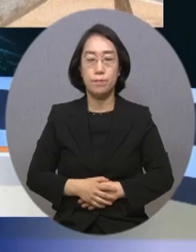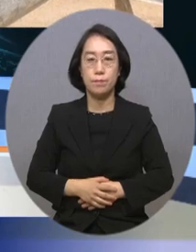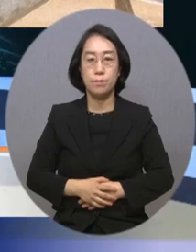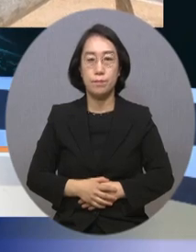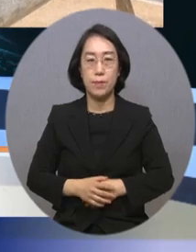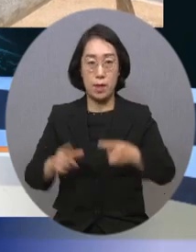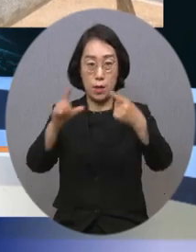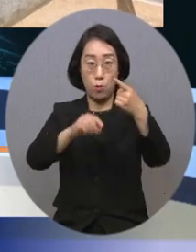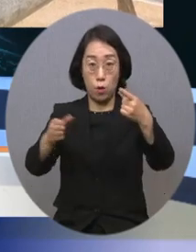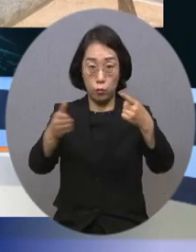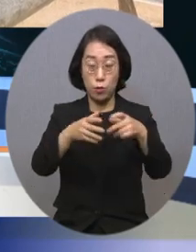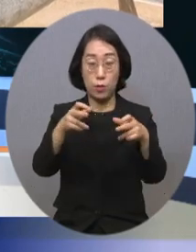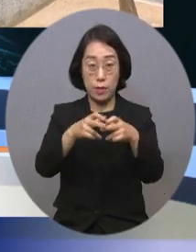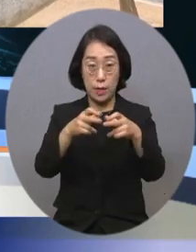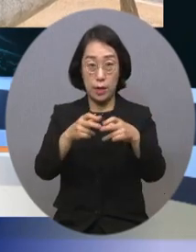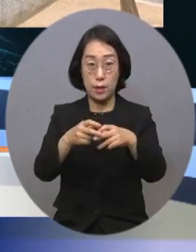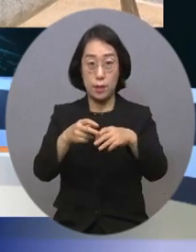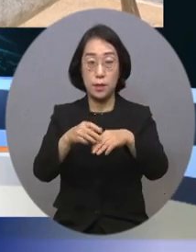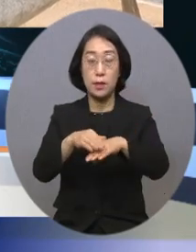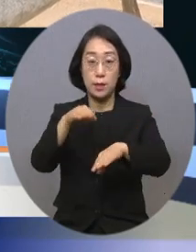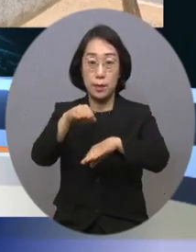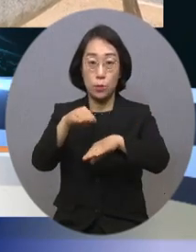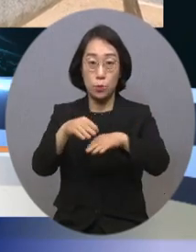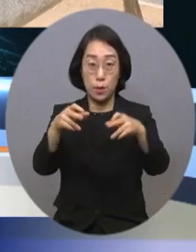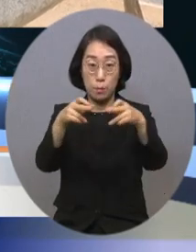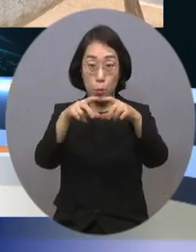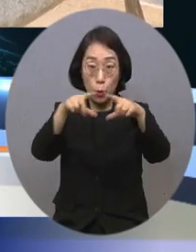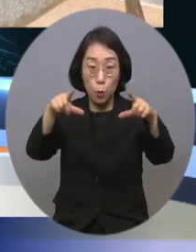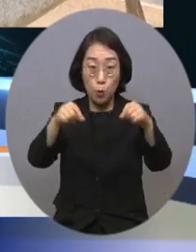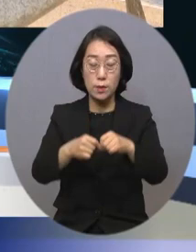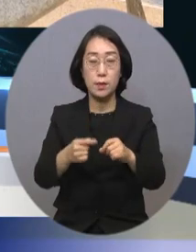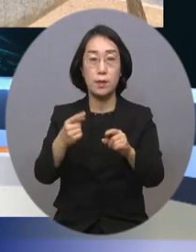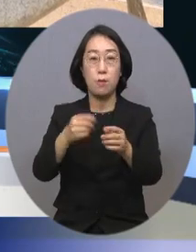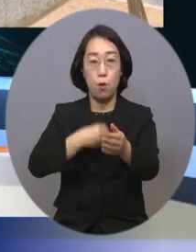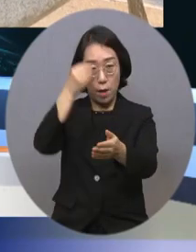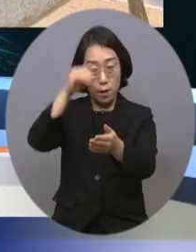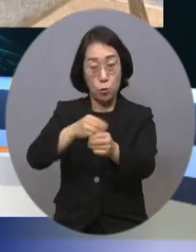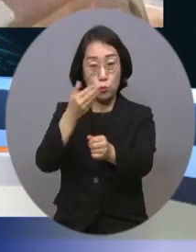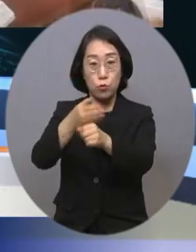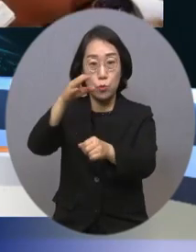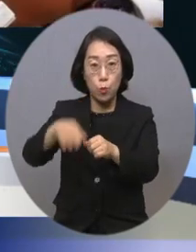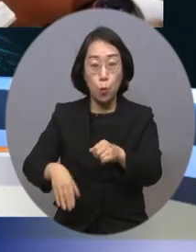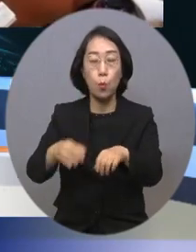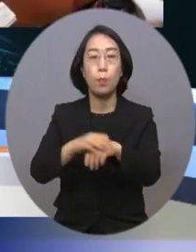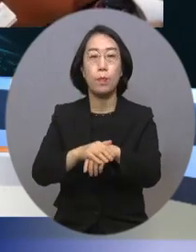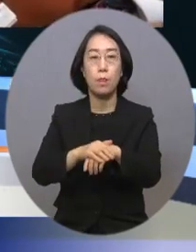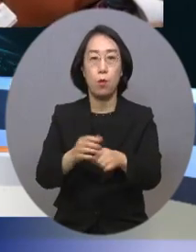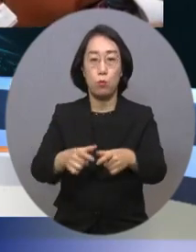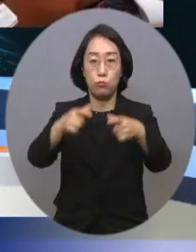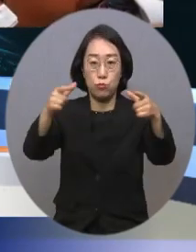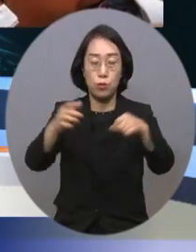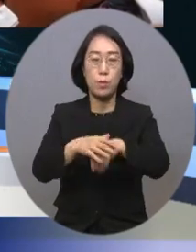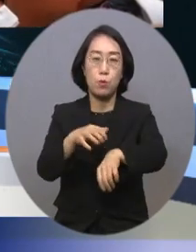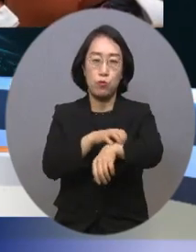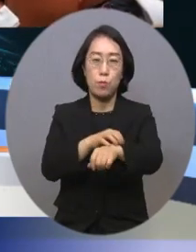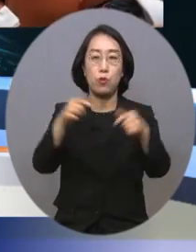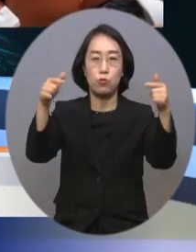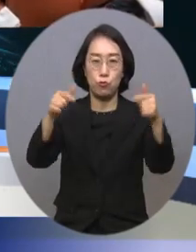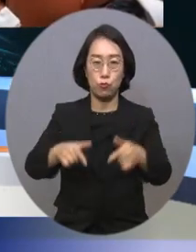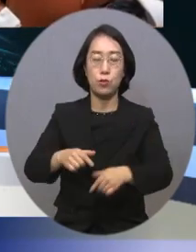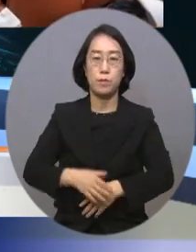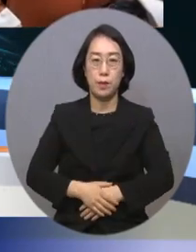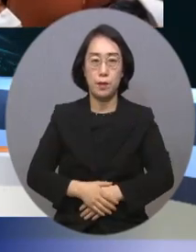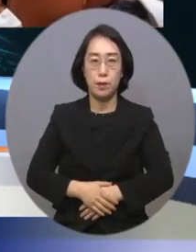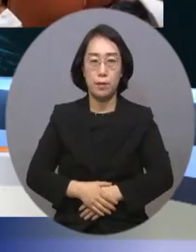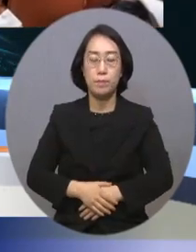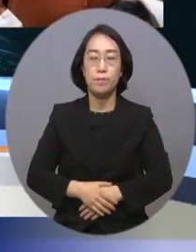이번달 부터 장애인 자동차 표지 를 반납할 수 있는 곳이 확대될 당사자들의 번거로움이 대폭 줄어들게 됩니다